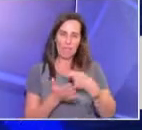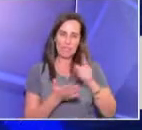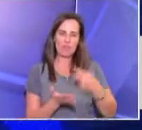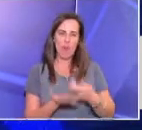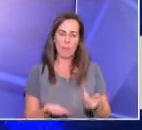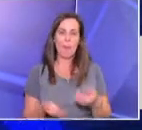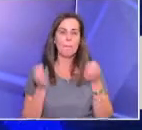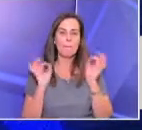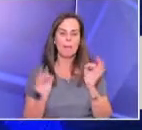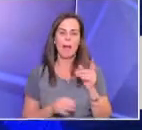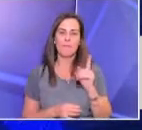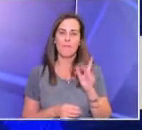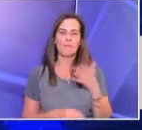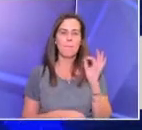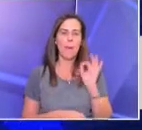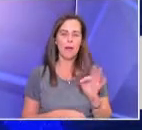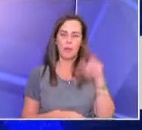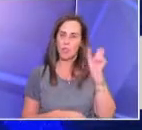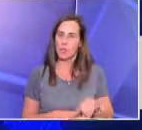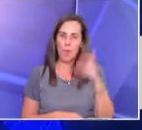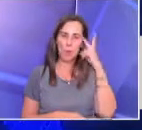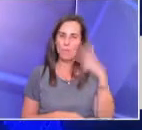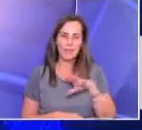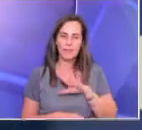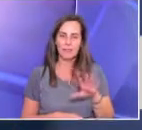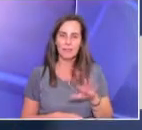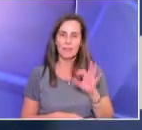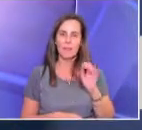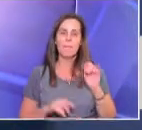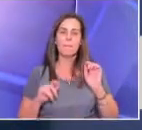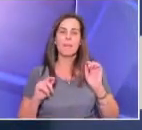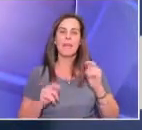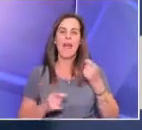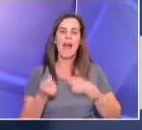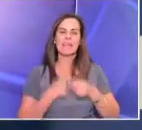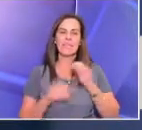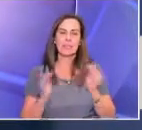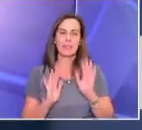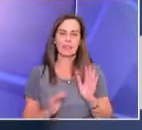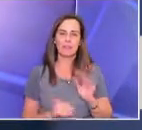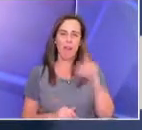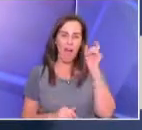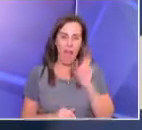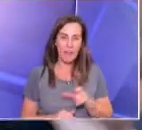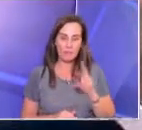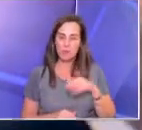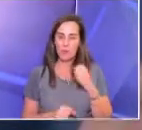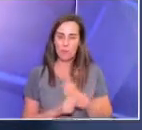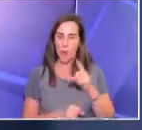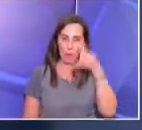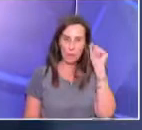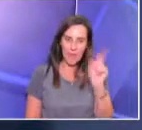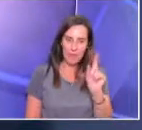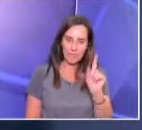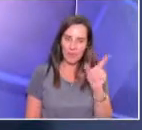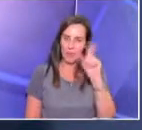כסף, בעיקר, אבל מה שזה פגע, אנשים לא מבינים בהרבה בעלי עסקים, בעיקר קטנים. אדם שמעסיק אדם. לא בתל אביב, שתדע